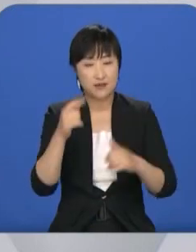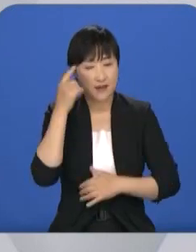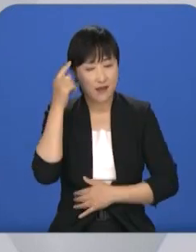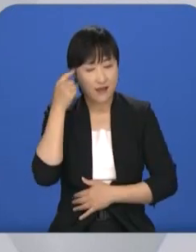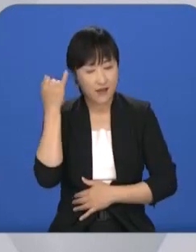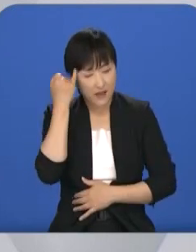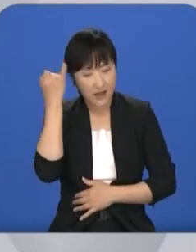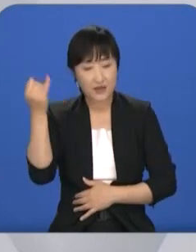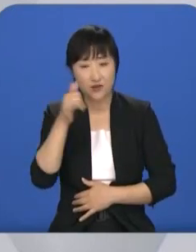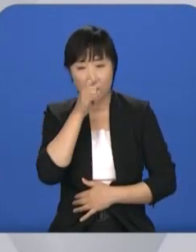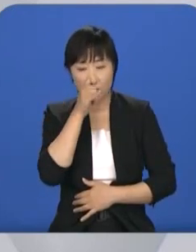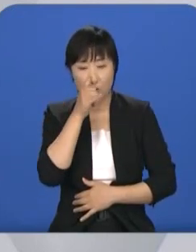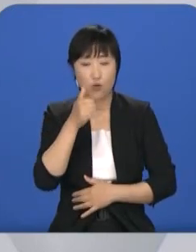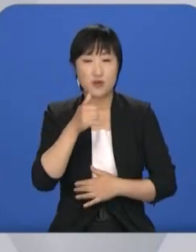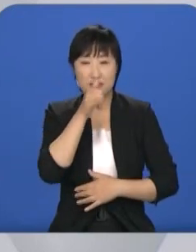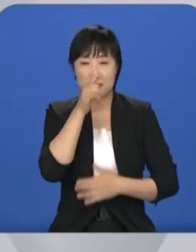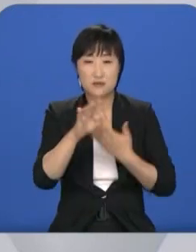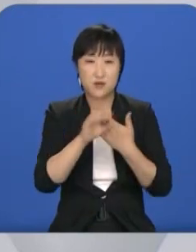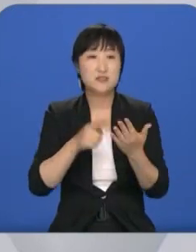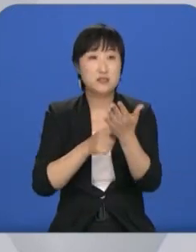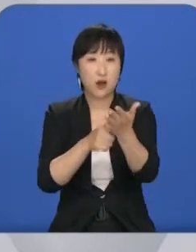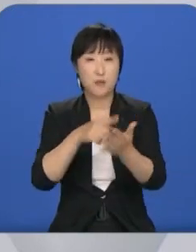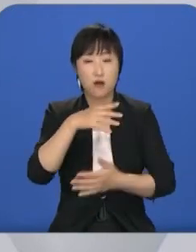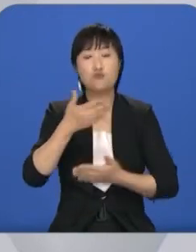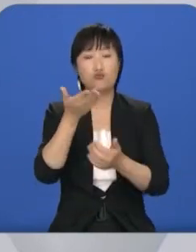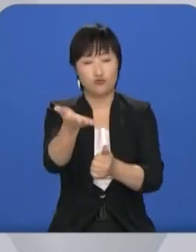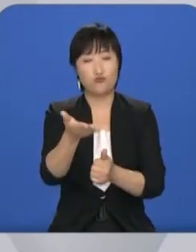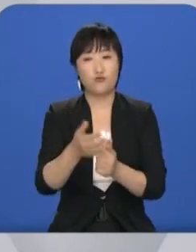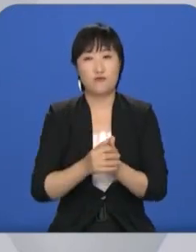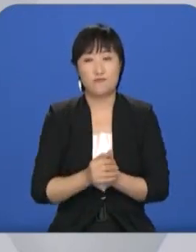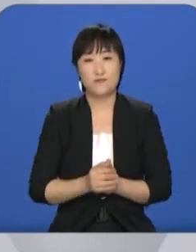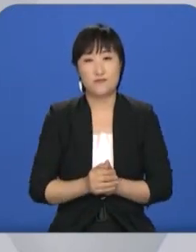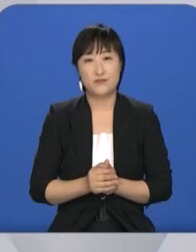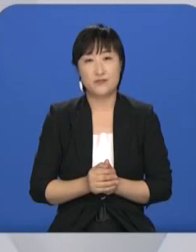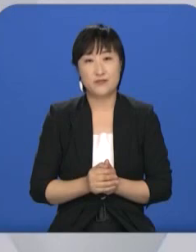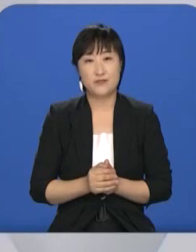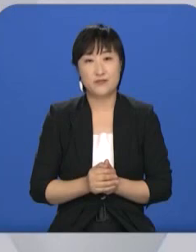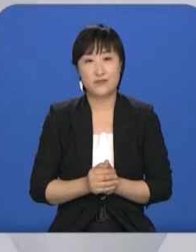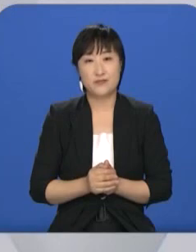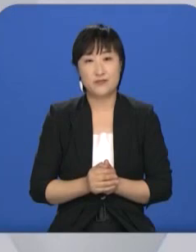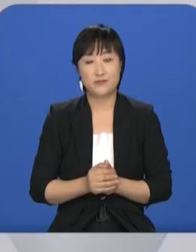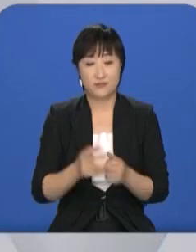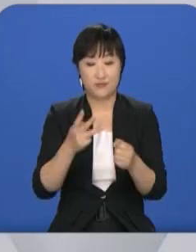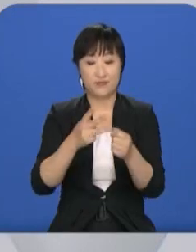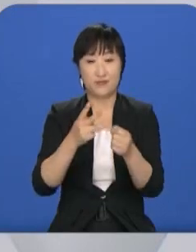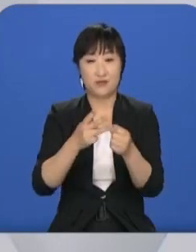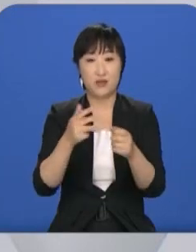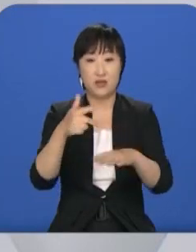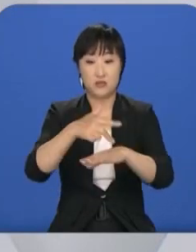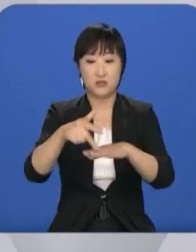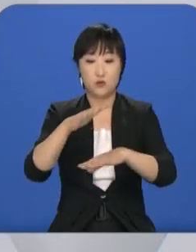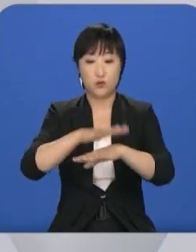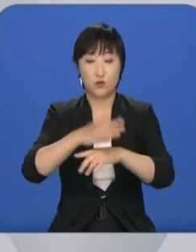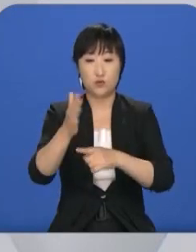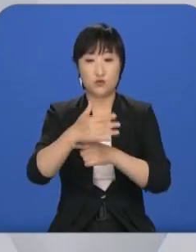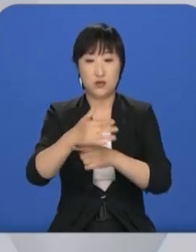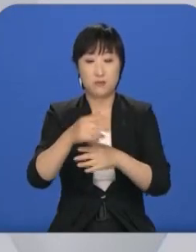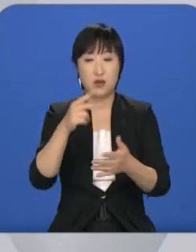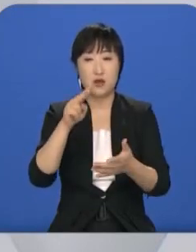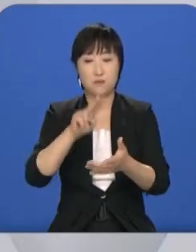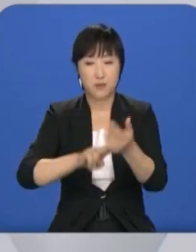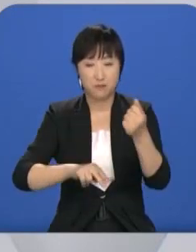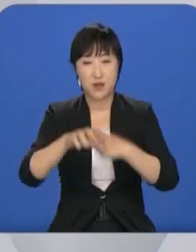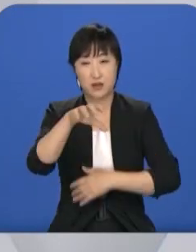있으면 손쉽게 지원받을 수 있는 시스템을 구축해 나가겠습니다. 셋째, 진도 농수산물